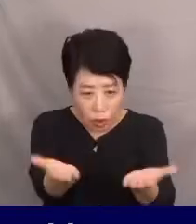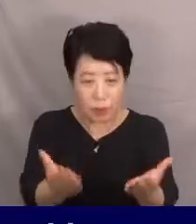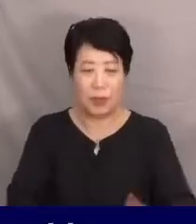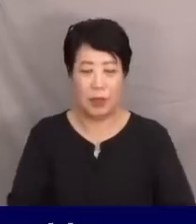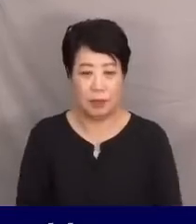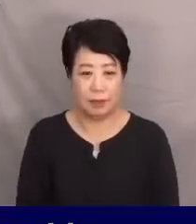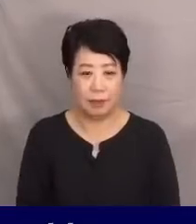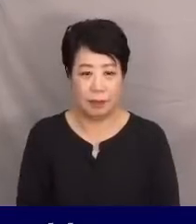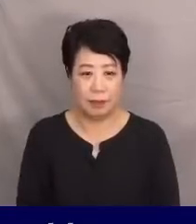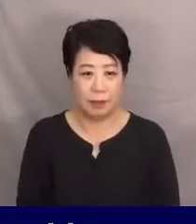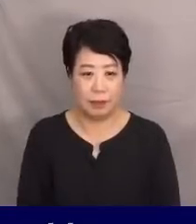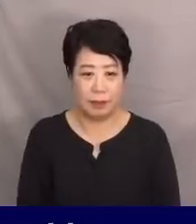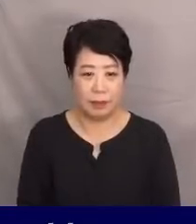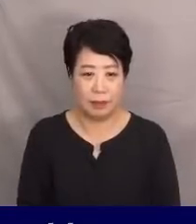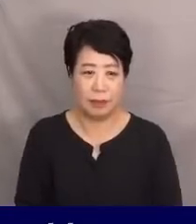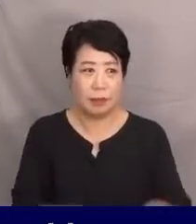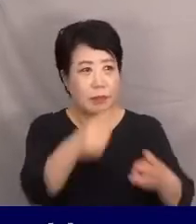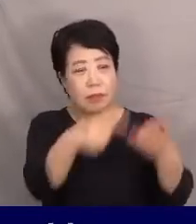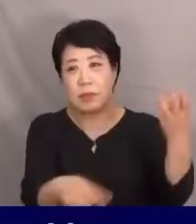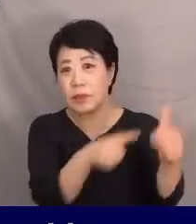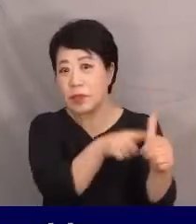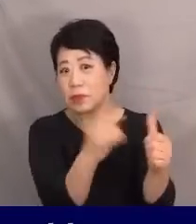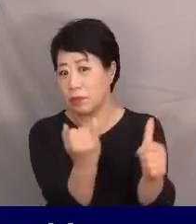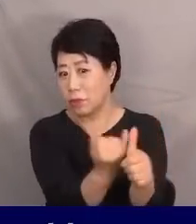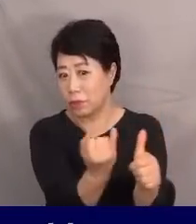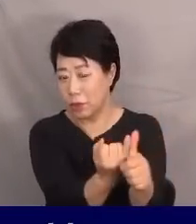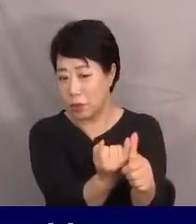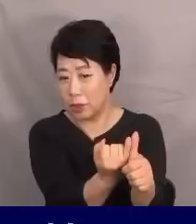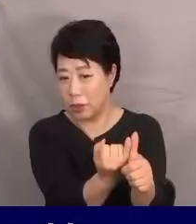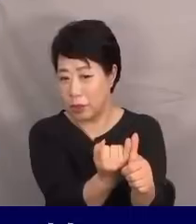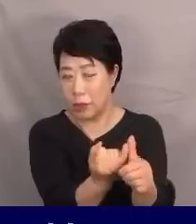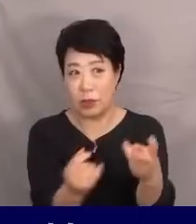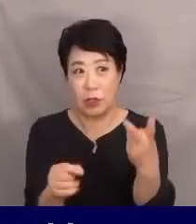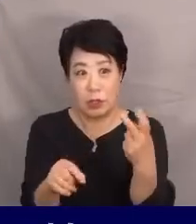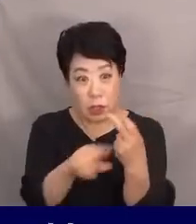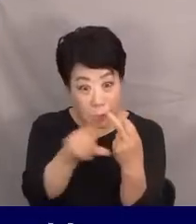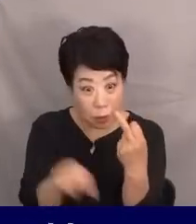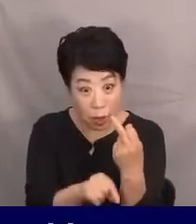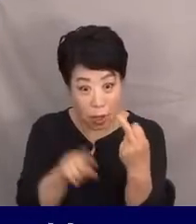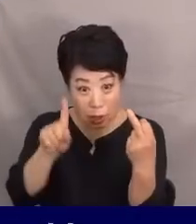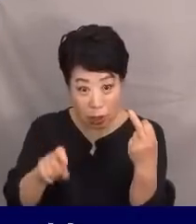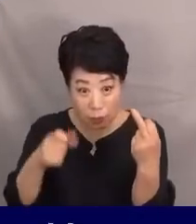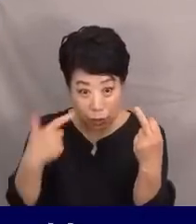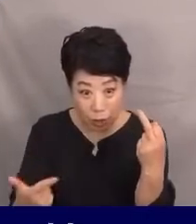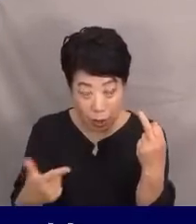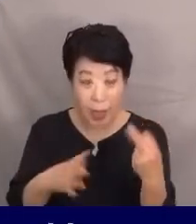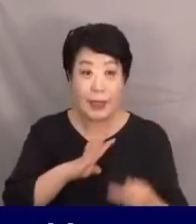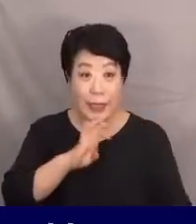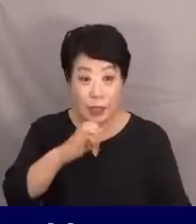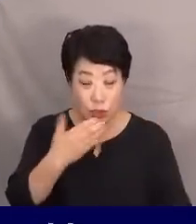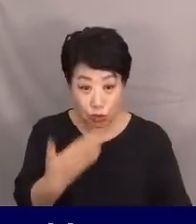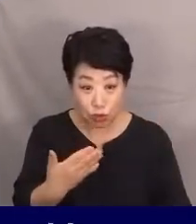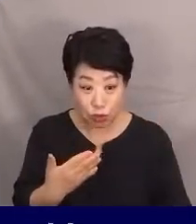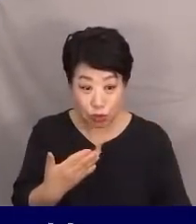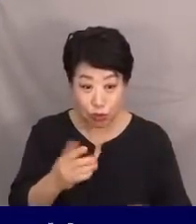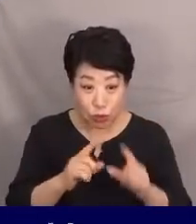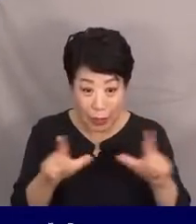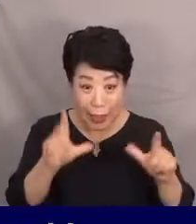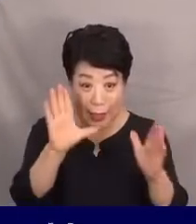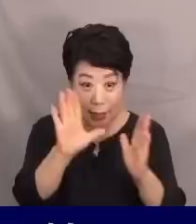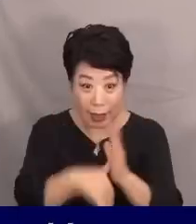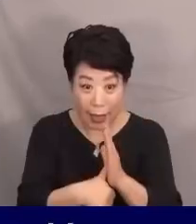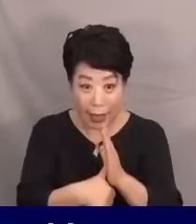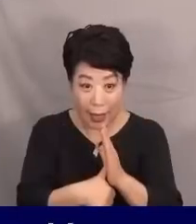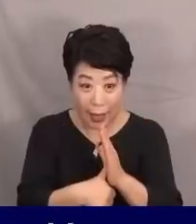그래서인지 윤석열과 김건희는 12월 16일 49제가 있던 날 농지거리를